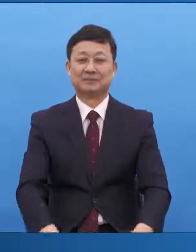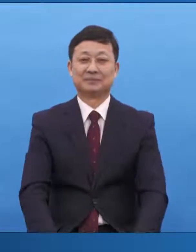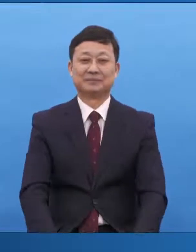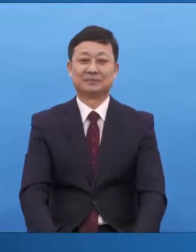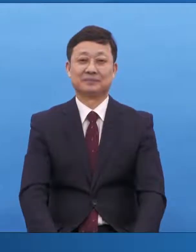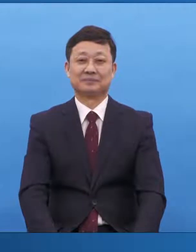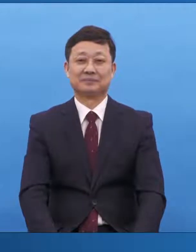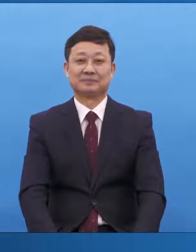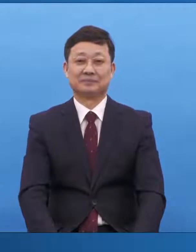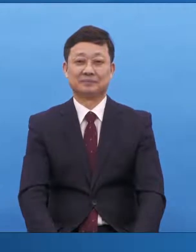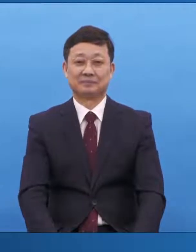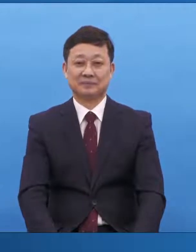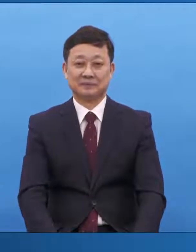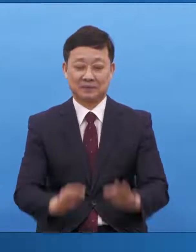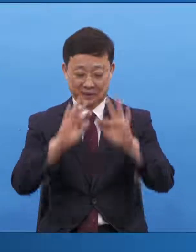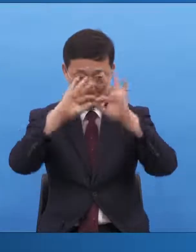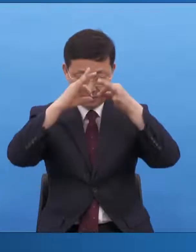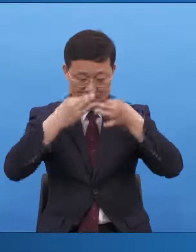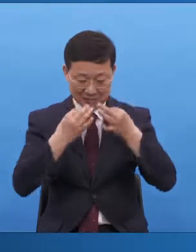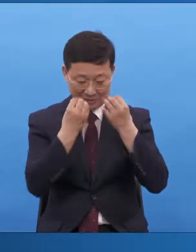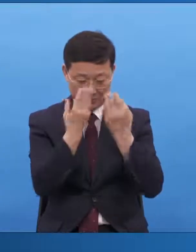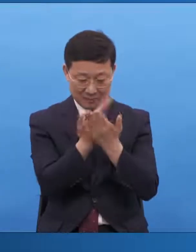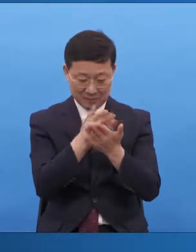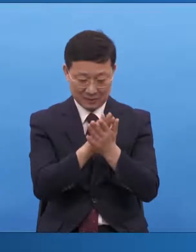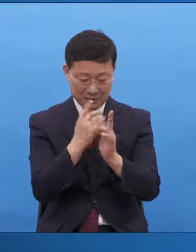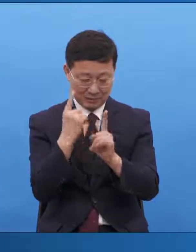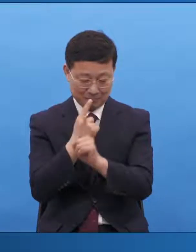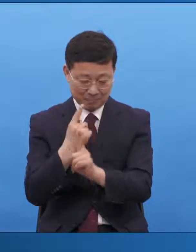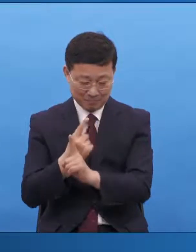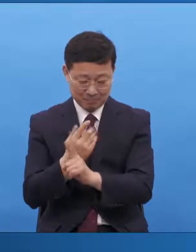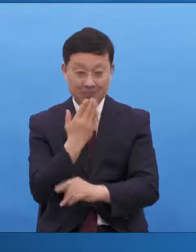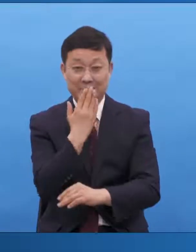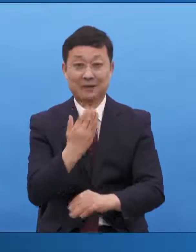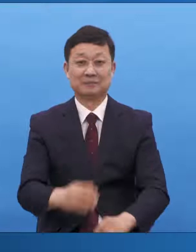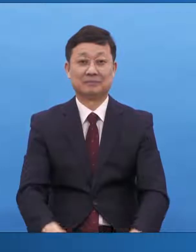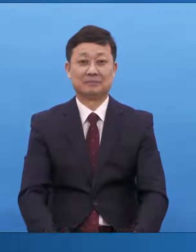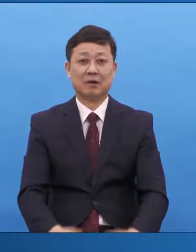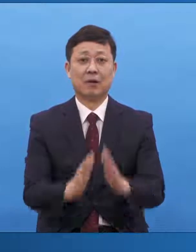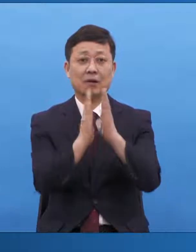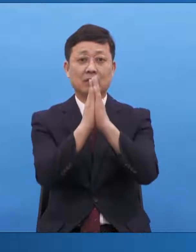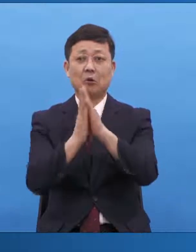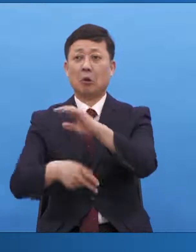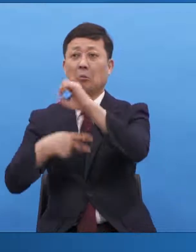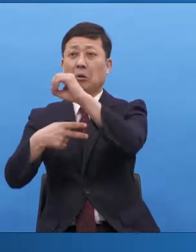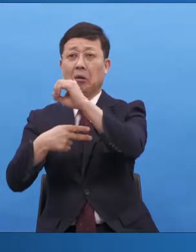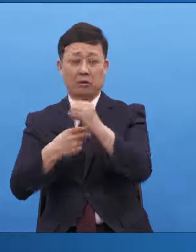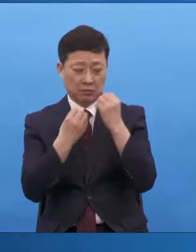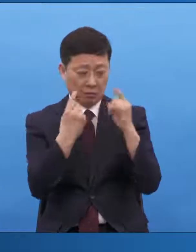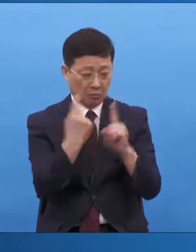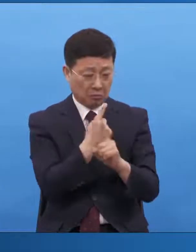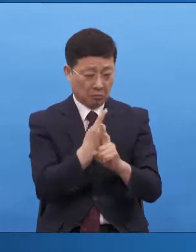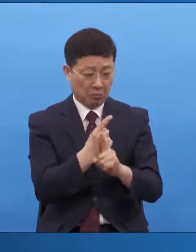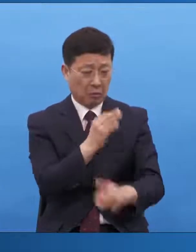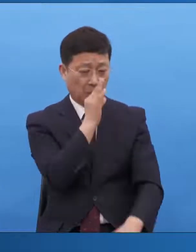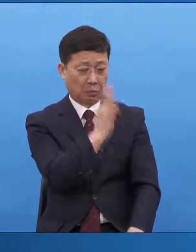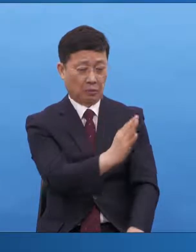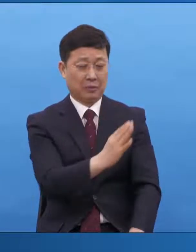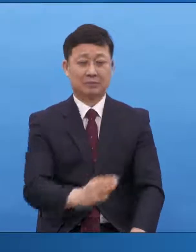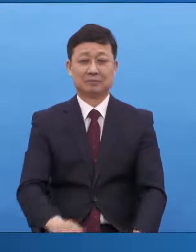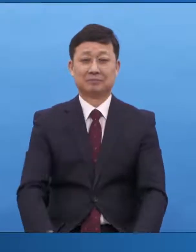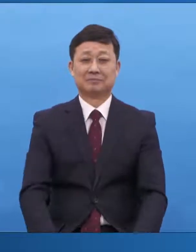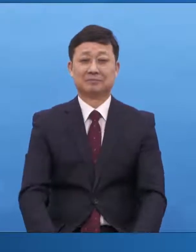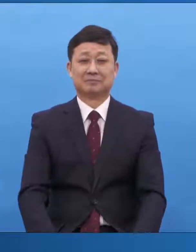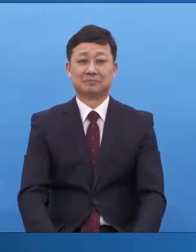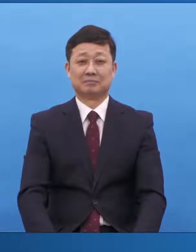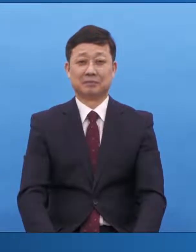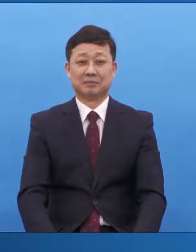what? 갱신 딸. They can have renewal. 그 이 기도 안 된 사람 갱신이 안 돼. But those who don't pray don't renew. 그리고 막